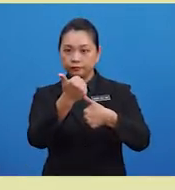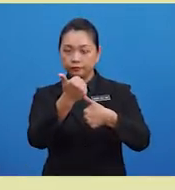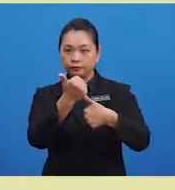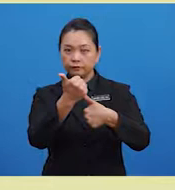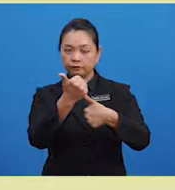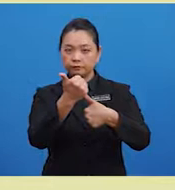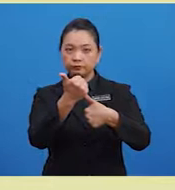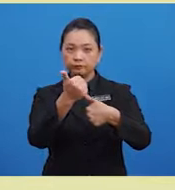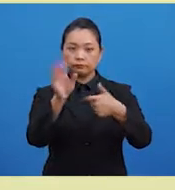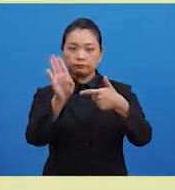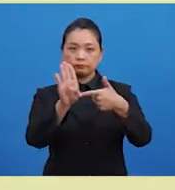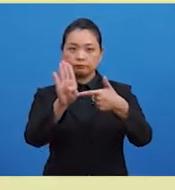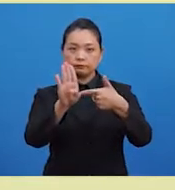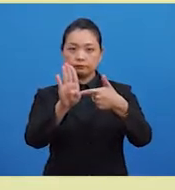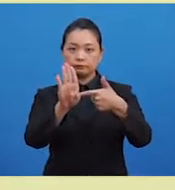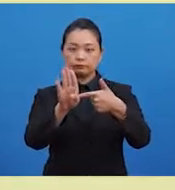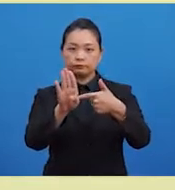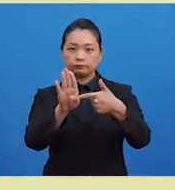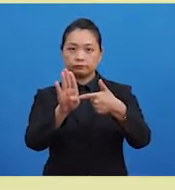73.6%, B.